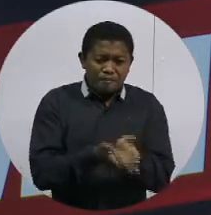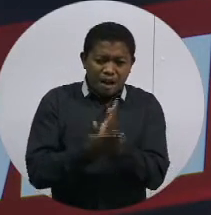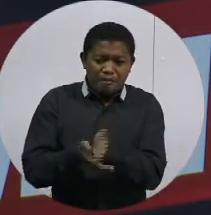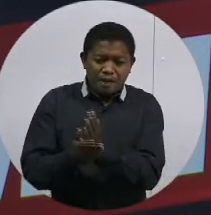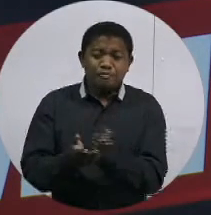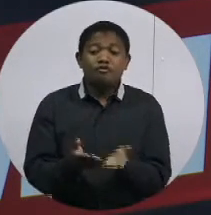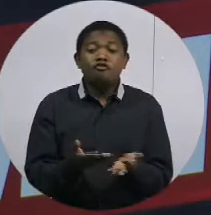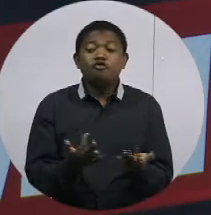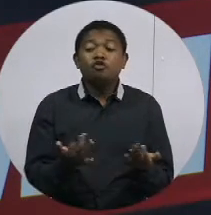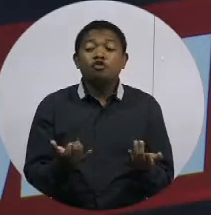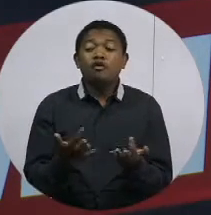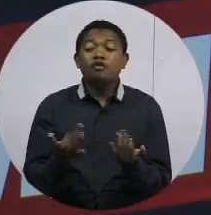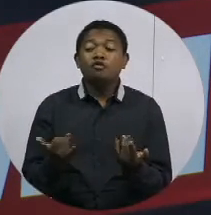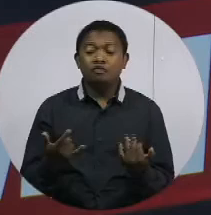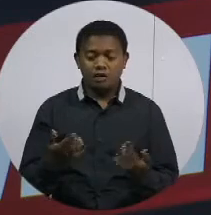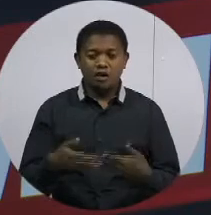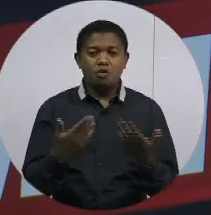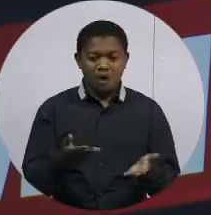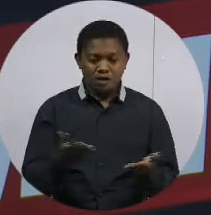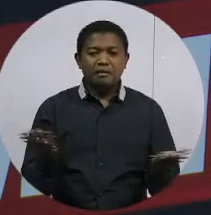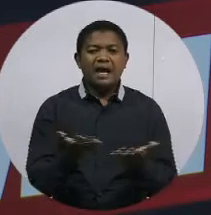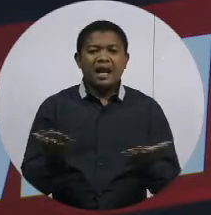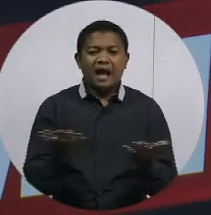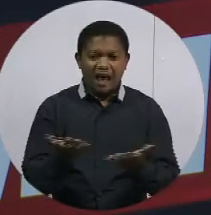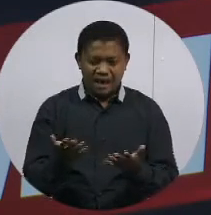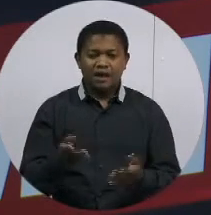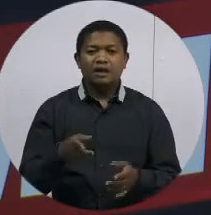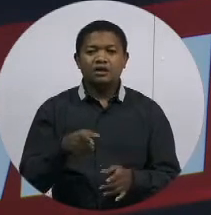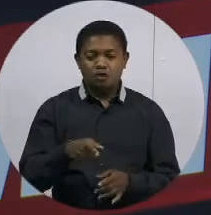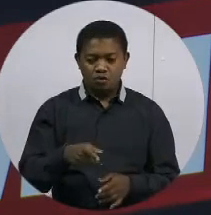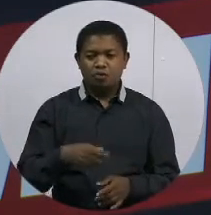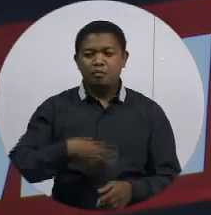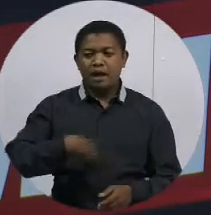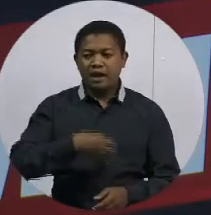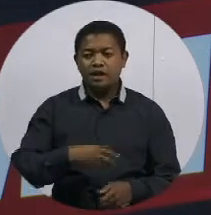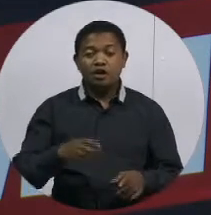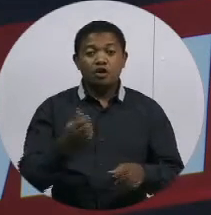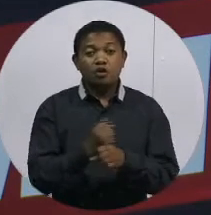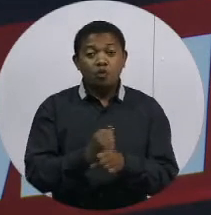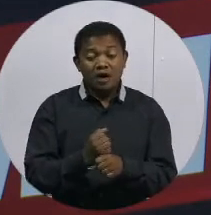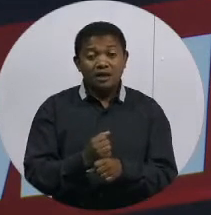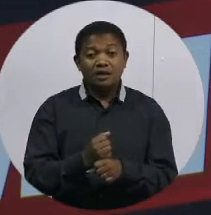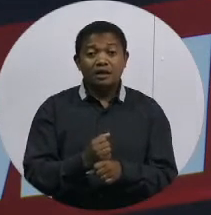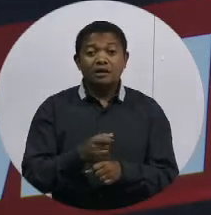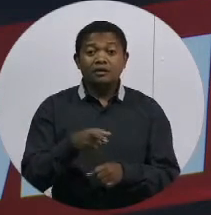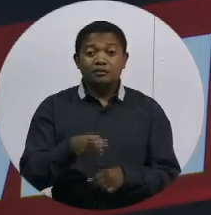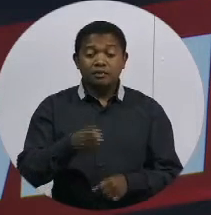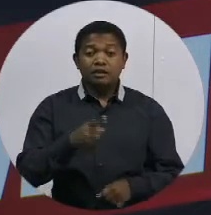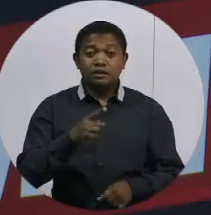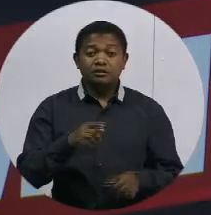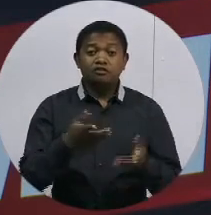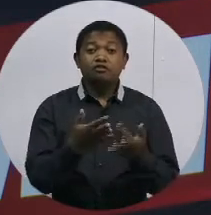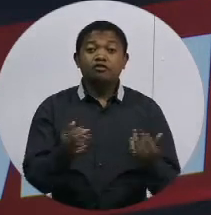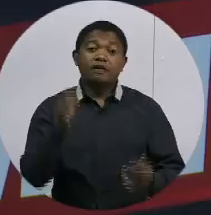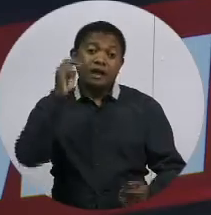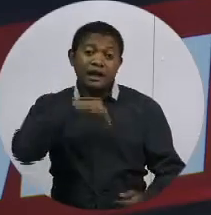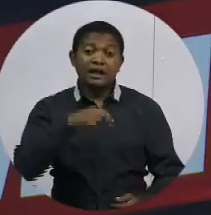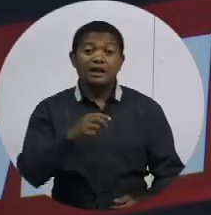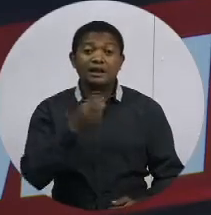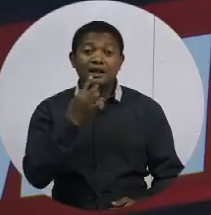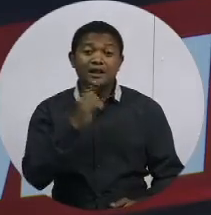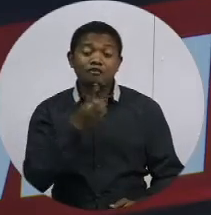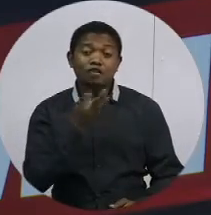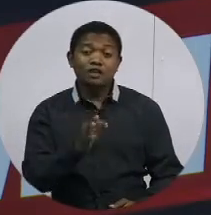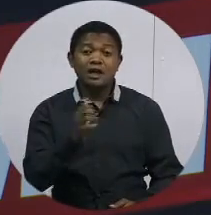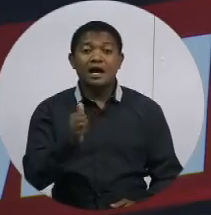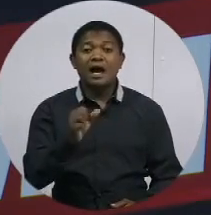mandray marary koatra ireo fitaovam-piarovana dia nanafatra respirateur ilaina hitsaboana ireo ka grave ihany koa ny ministera ny fahasalamam-bahoaka